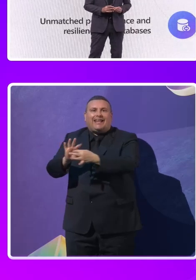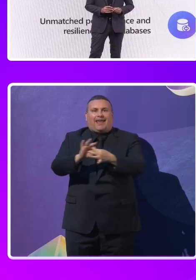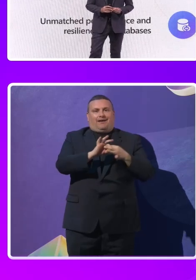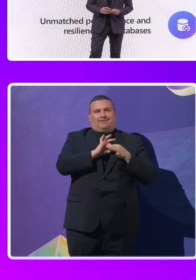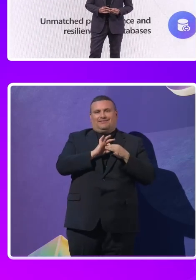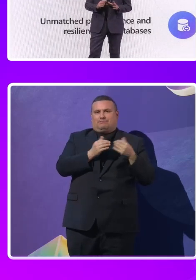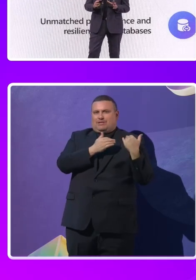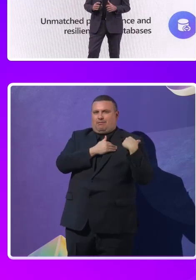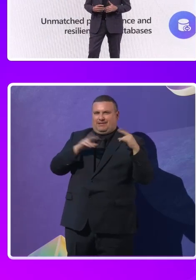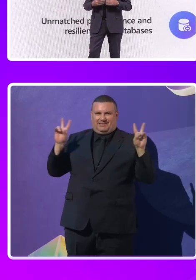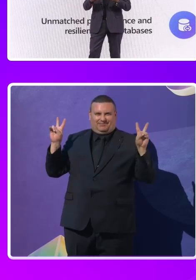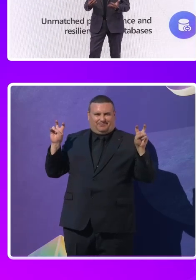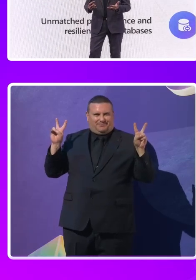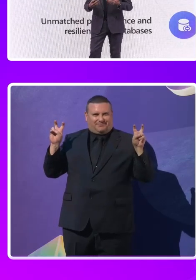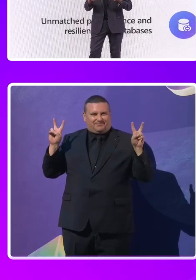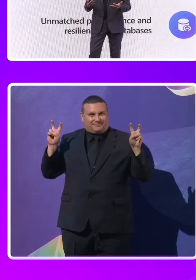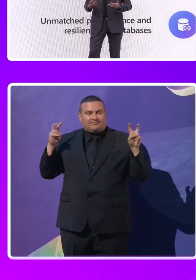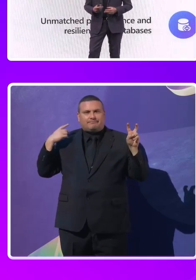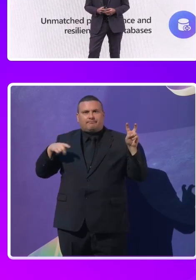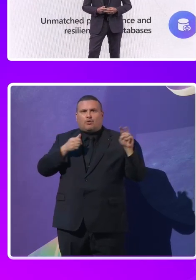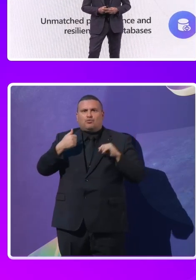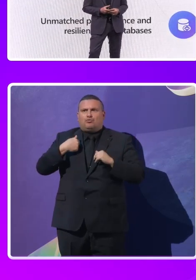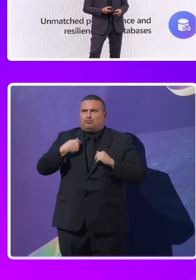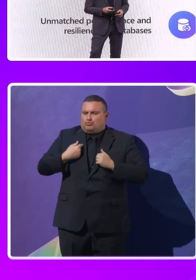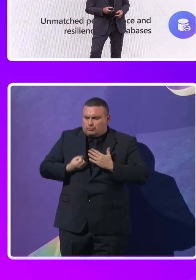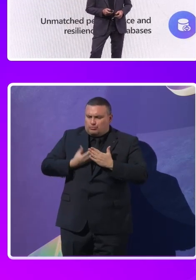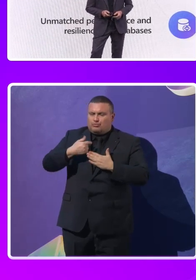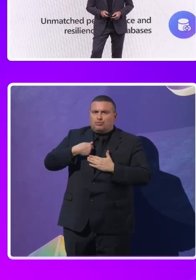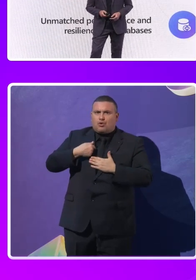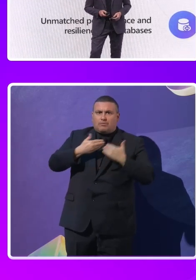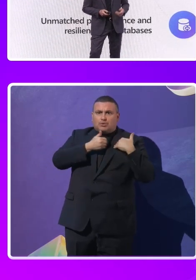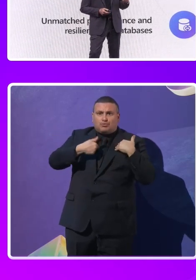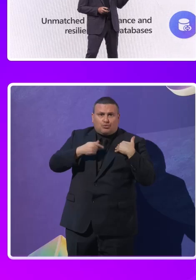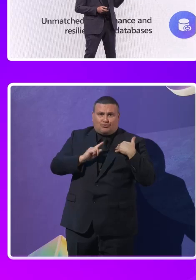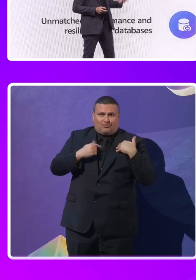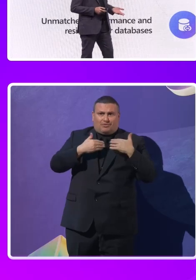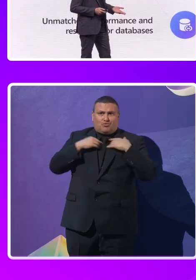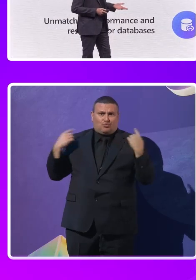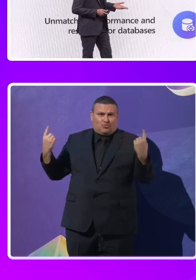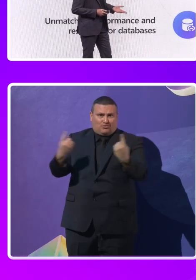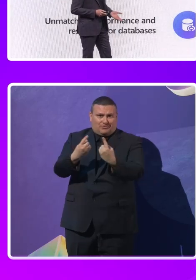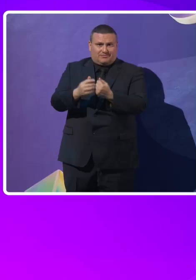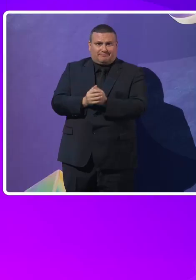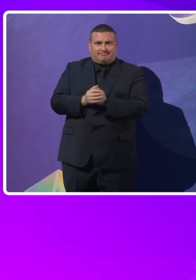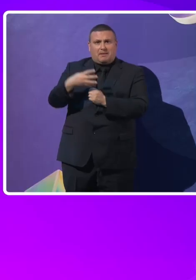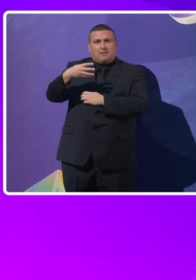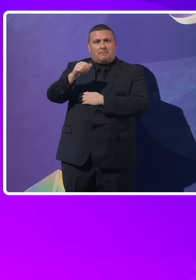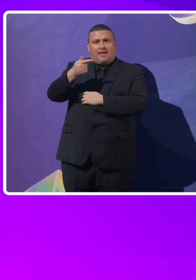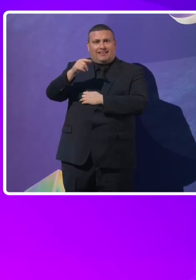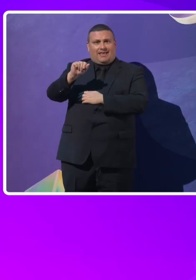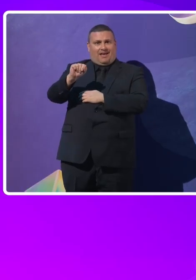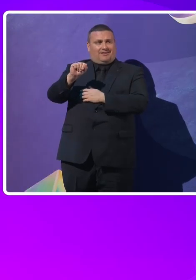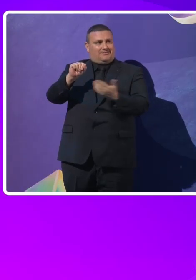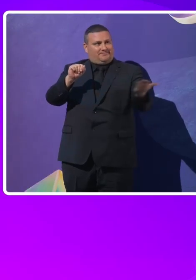soltanto compito di chi crea questa tecnologia e la mette a disposizione Mattia